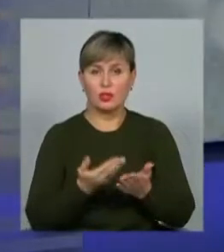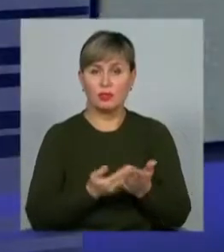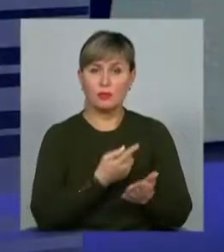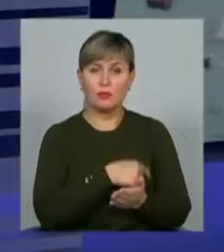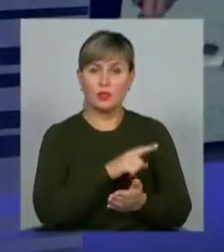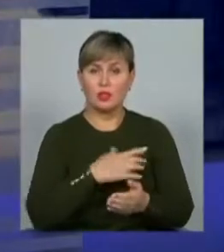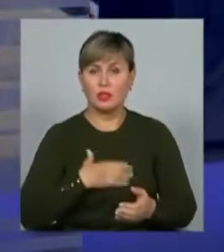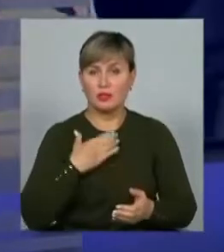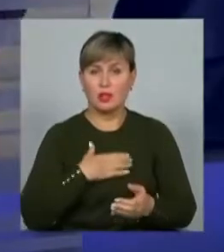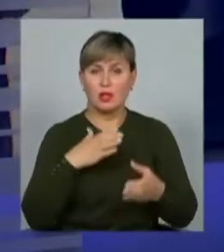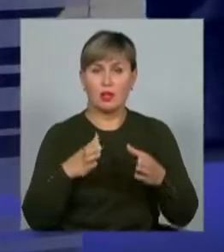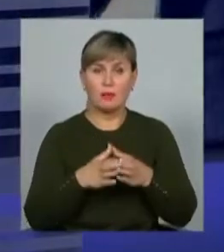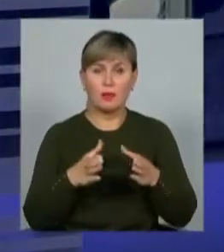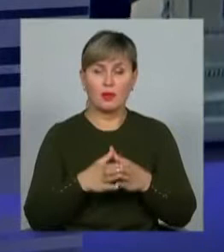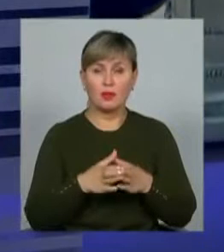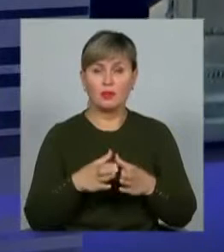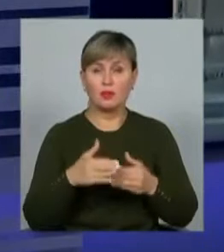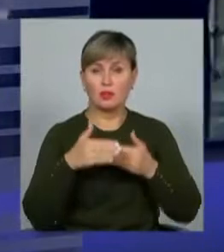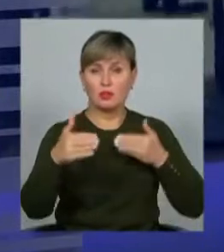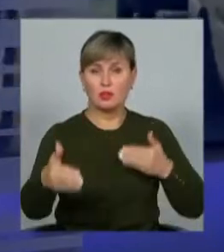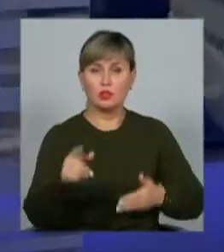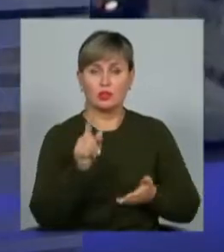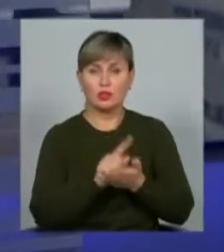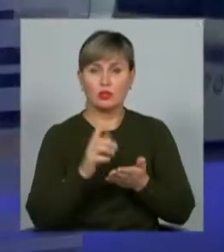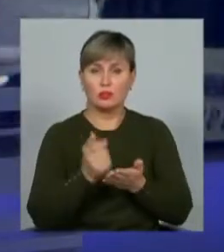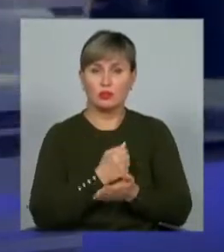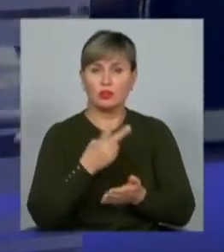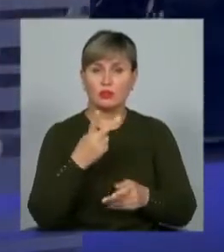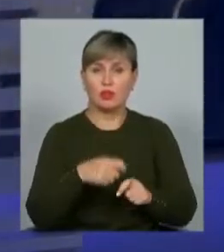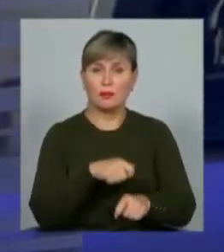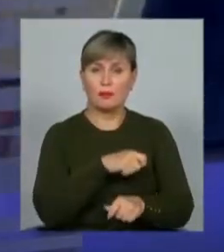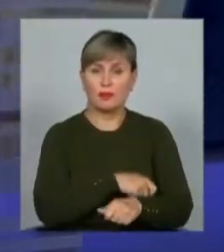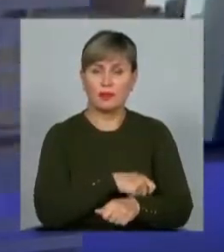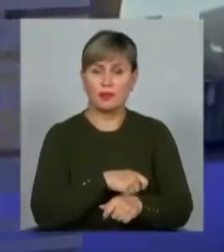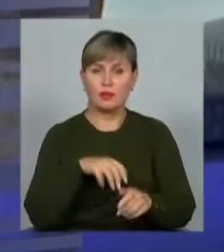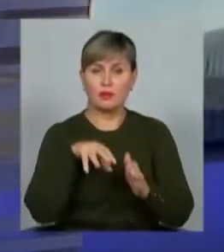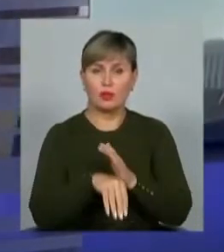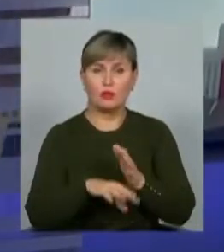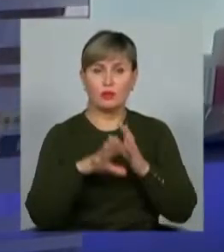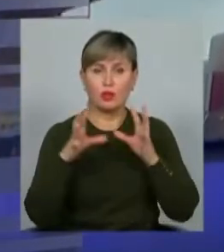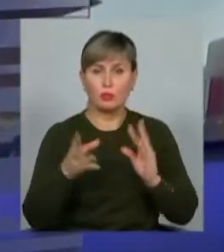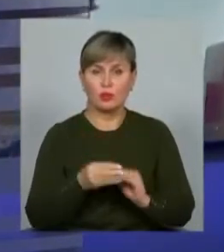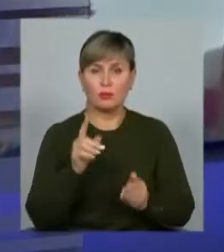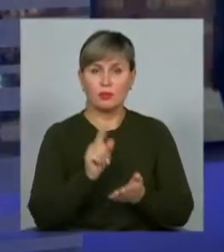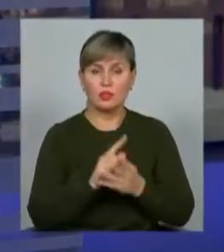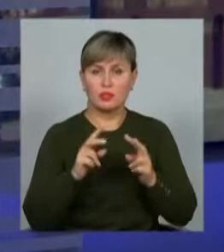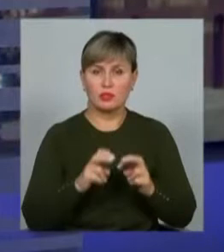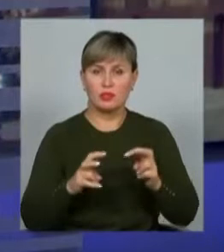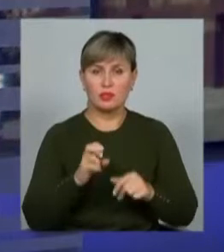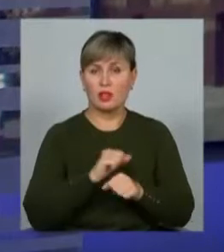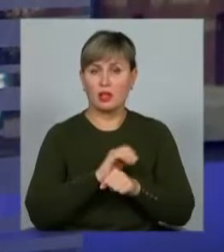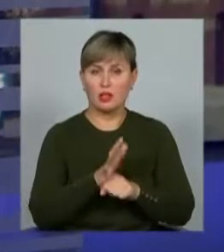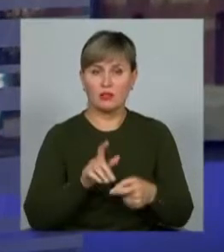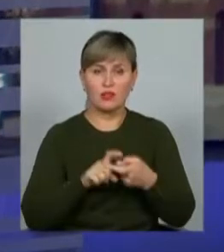медицинских страховых компаний, санитарная дистанция должна составлять 2 метра. Вводится всеобщее обязательное тестирование на